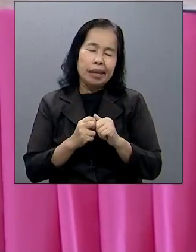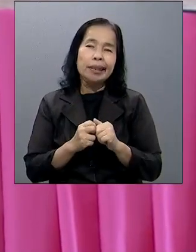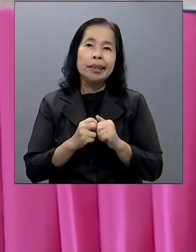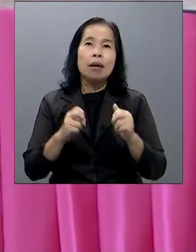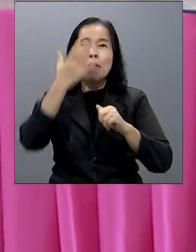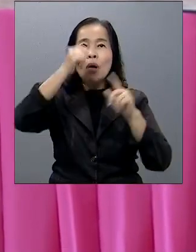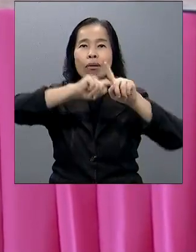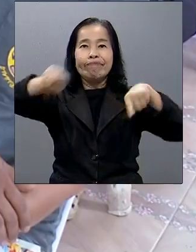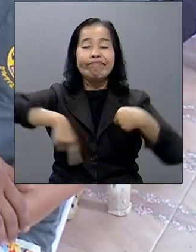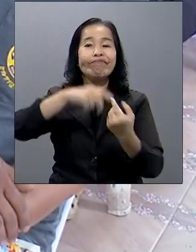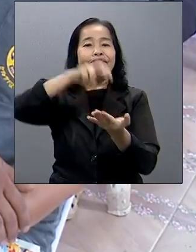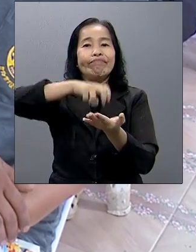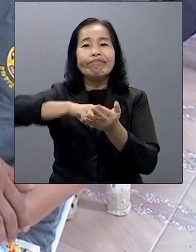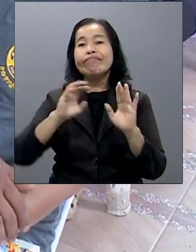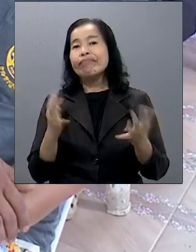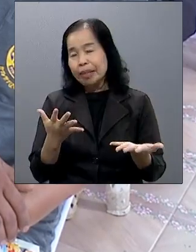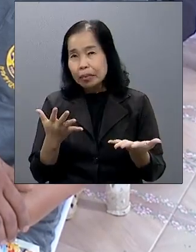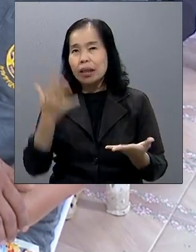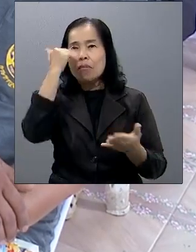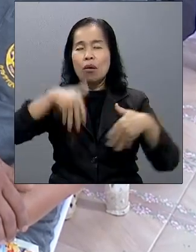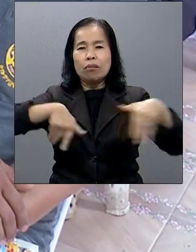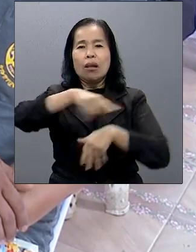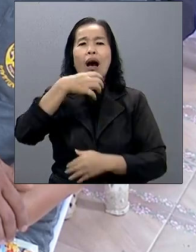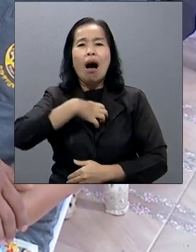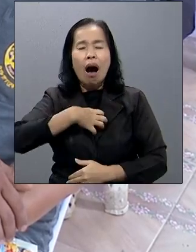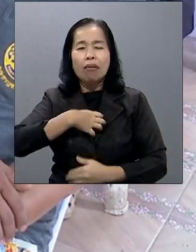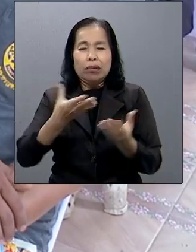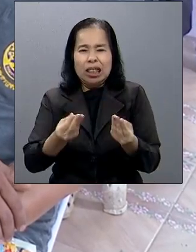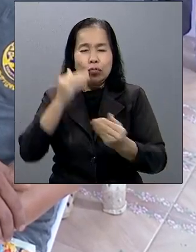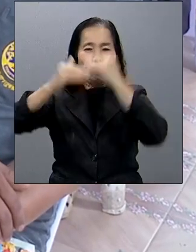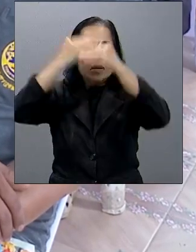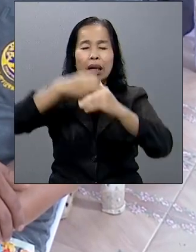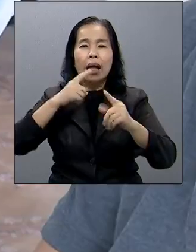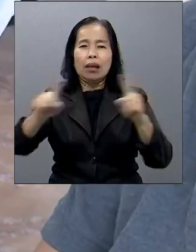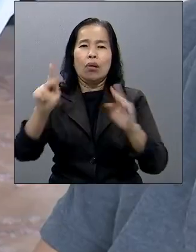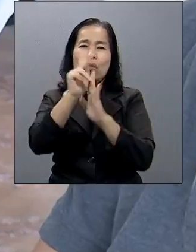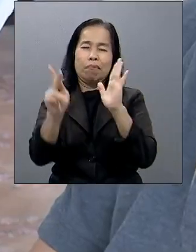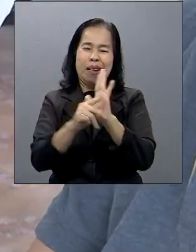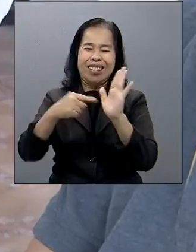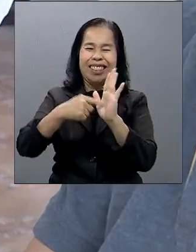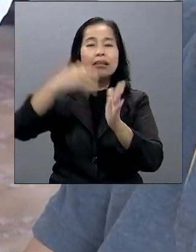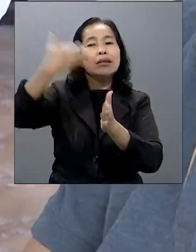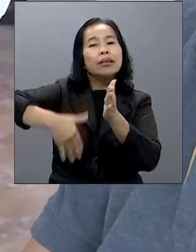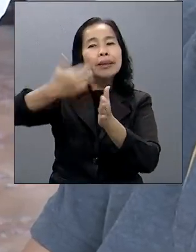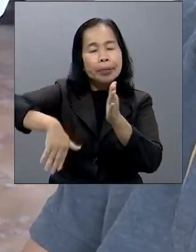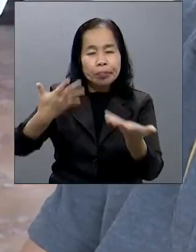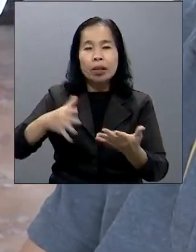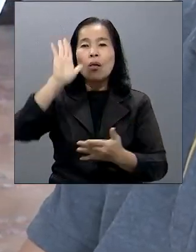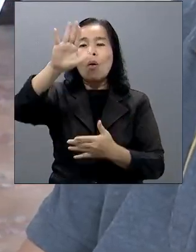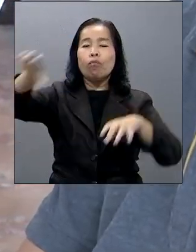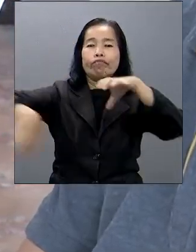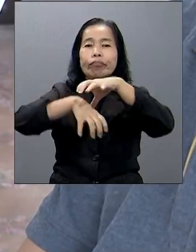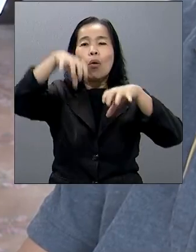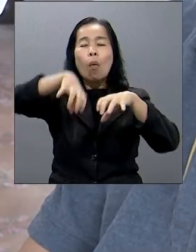ารสิทธิ์ทั้งหน่วยงานท้องถิ่นที่อยากจะพัฒนาพื้นที่แต่ติดปัญหากฎหมายนะคะของแต่ละหน่วยงานอีกกรมป่าไม้อะไรต่างๆนี่นะ